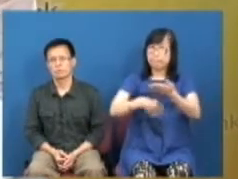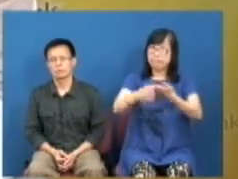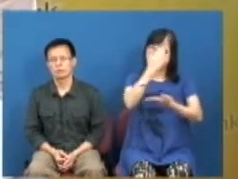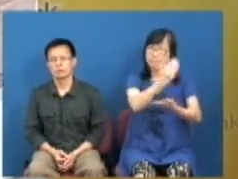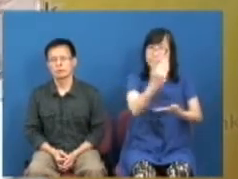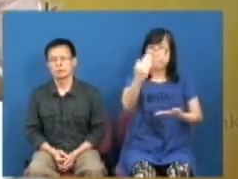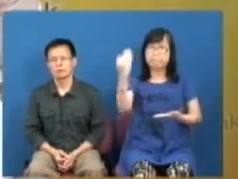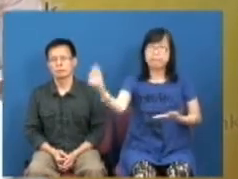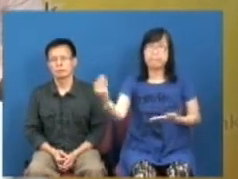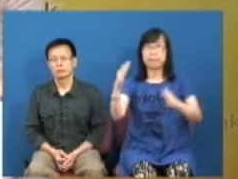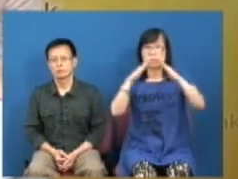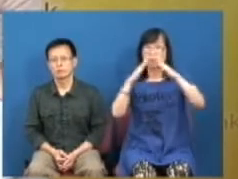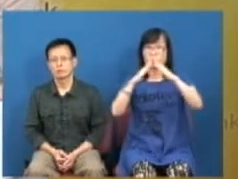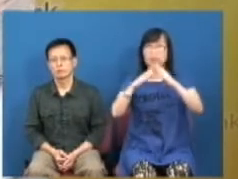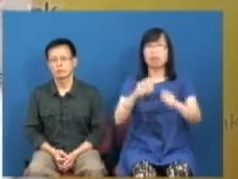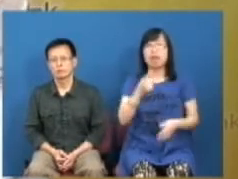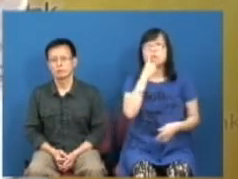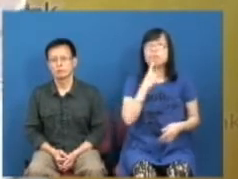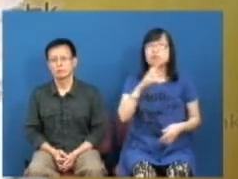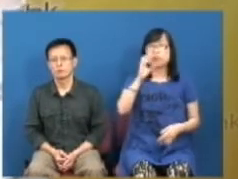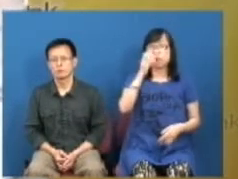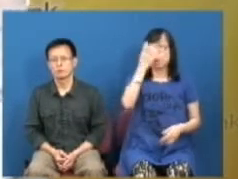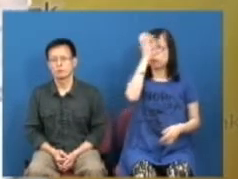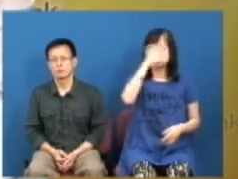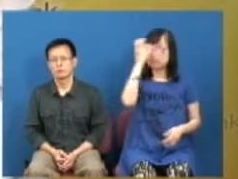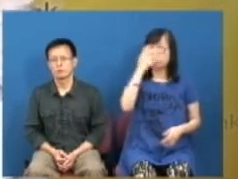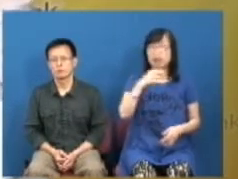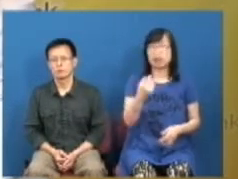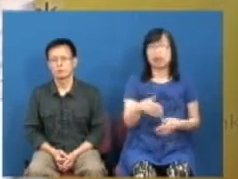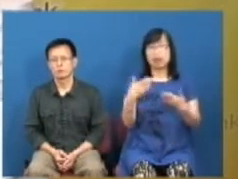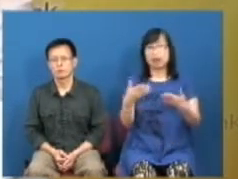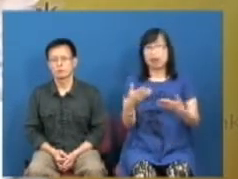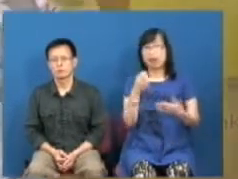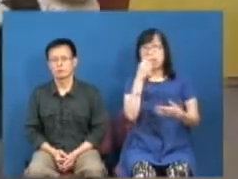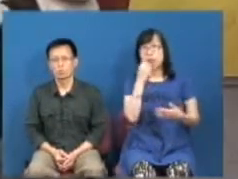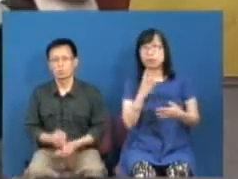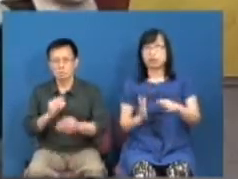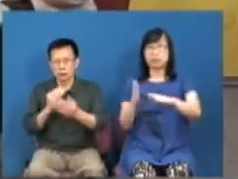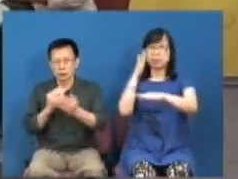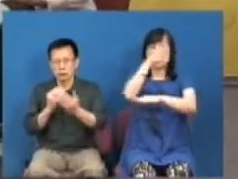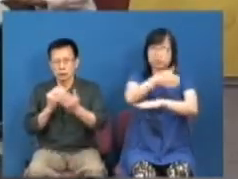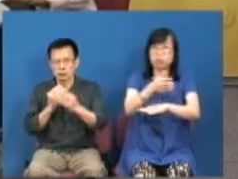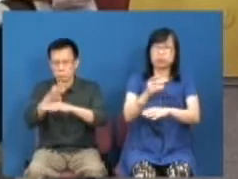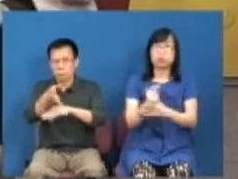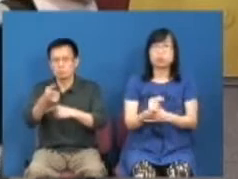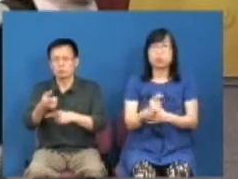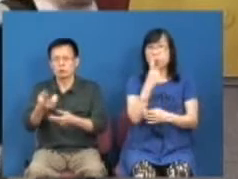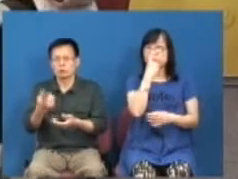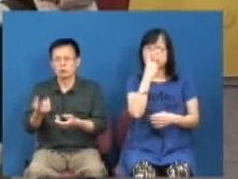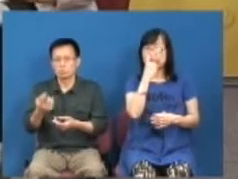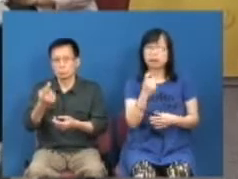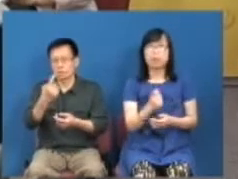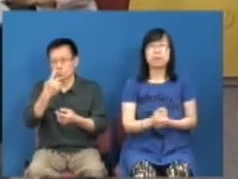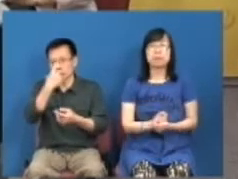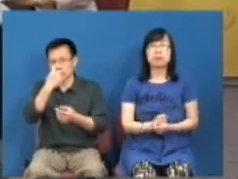啦。 嗯、 即係你知道紅酒咧嚇，世界即係我哋香港已經係即係紅酒呢、這個超越咗倫敦啦嚇，紅酒港啦，